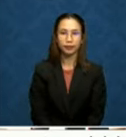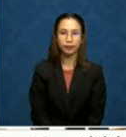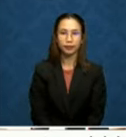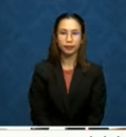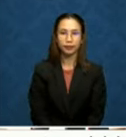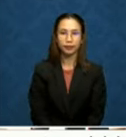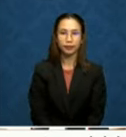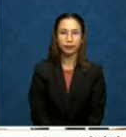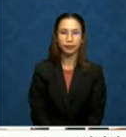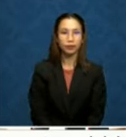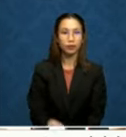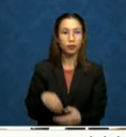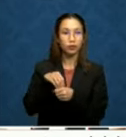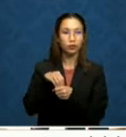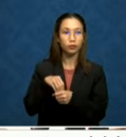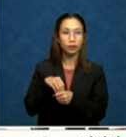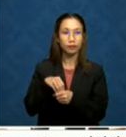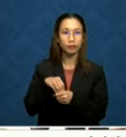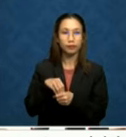อยู่ไหมครับ